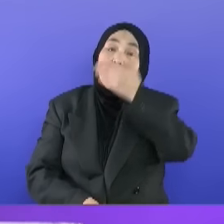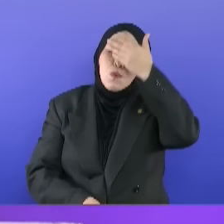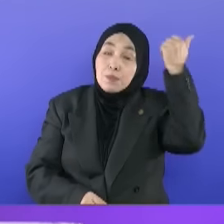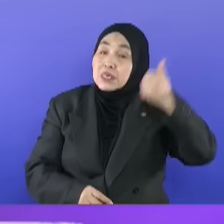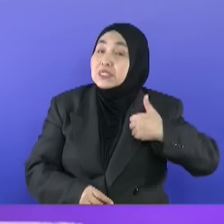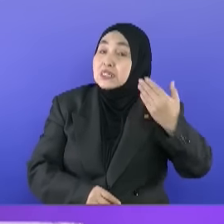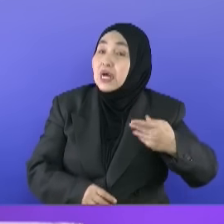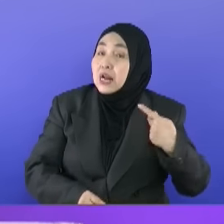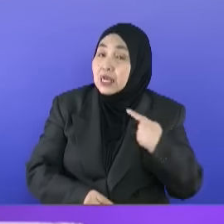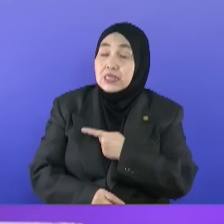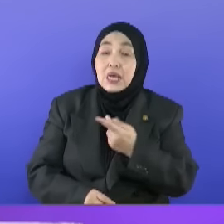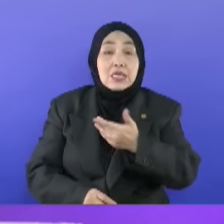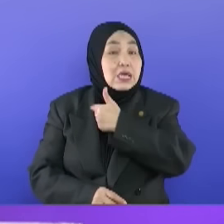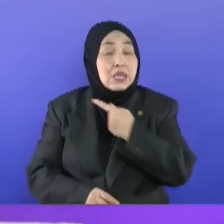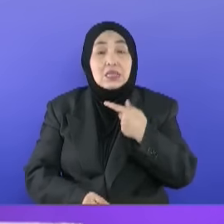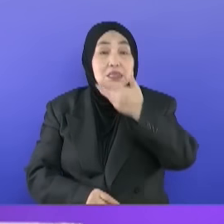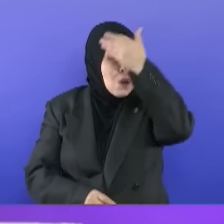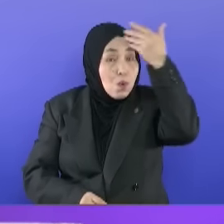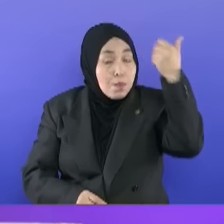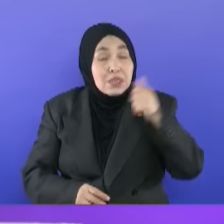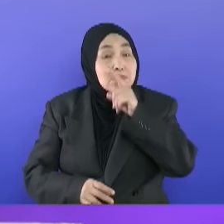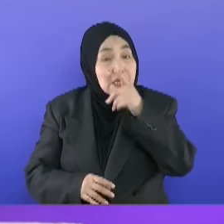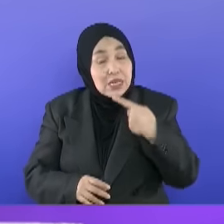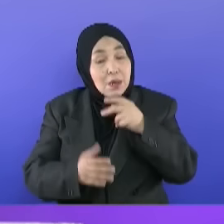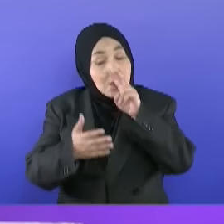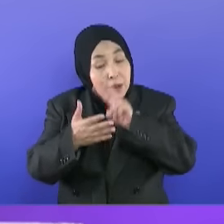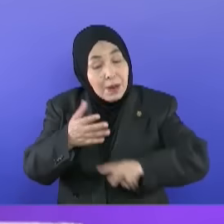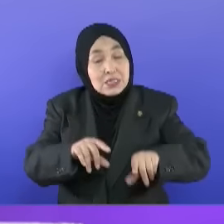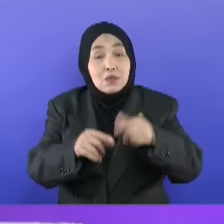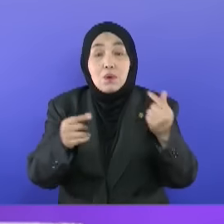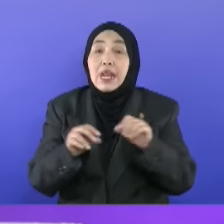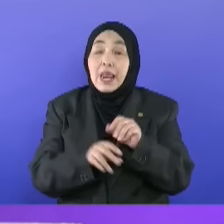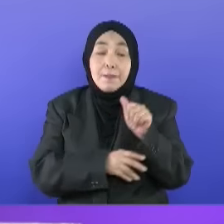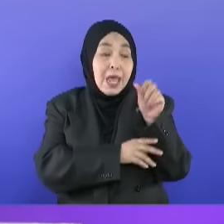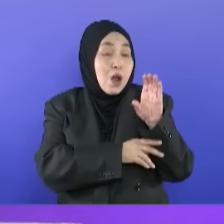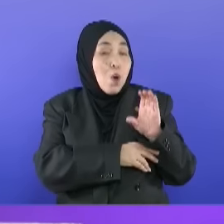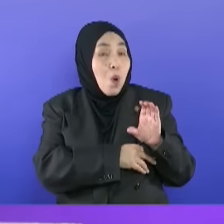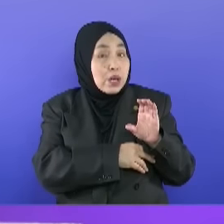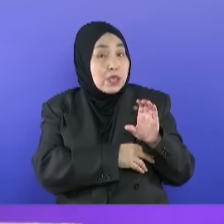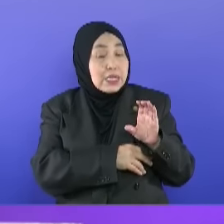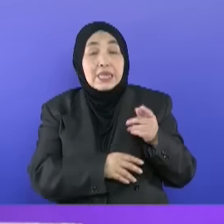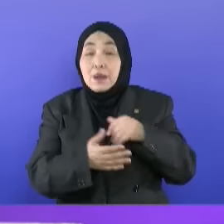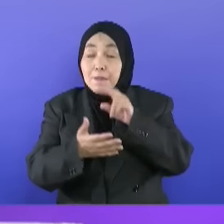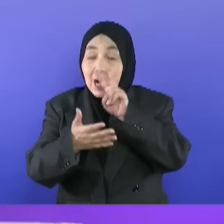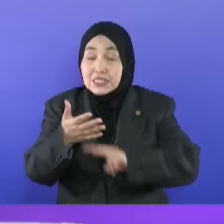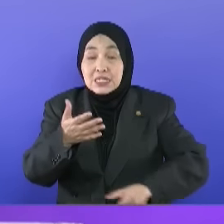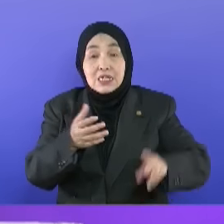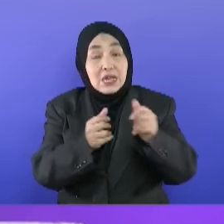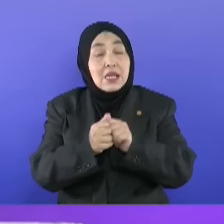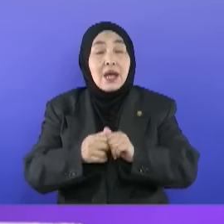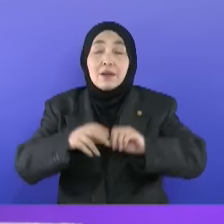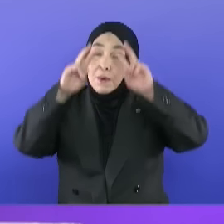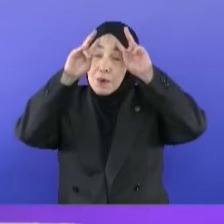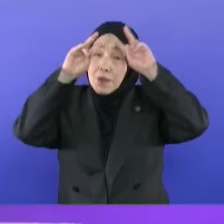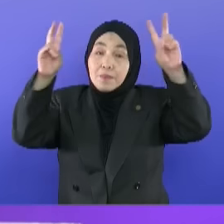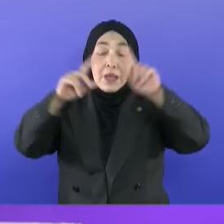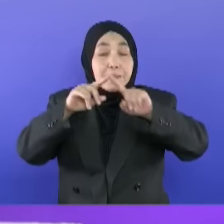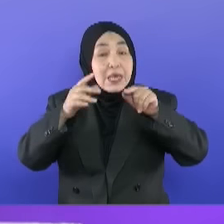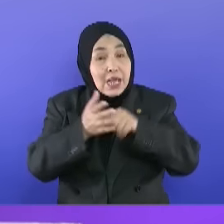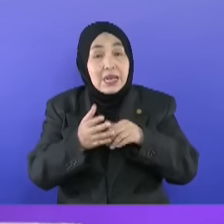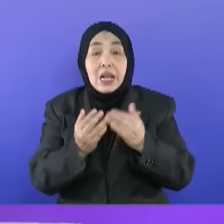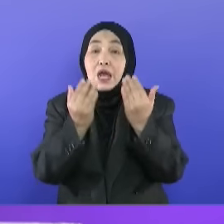kita. Kita terlupa sebenarnya kita dapat baca Quran hari ini dalam aircond contohnya kan kita baca dengan tenteram tapi ini